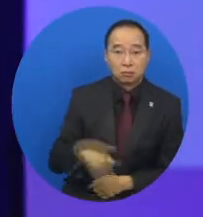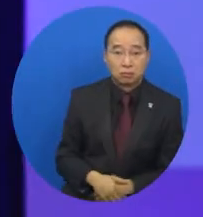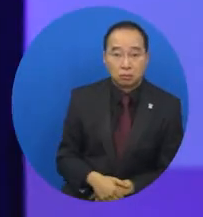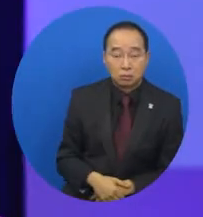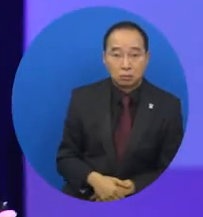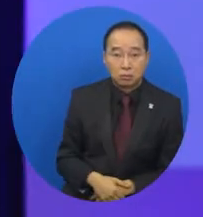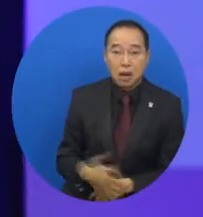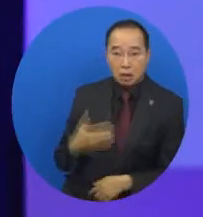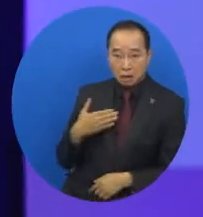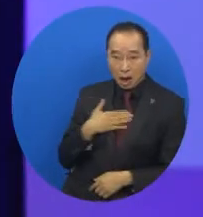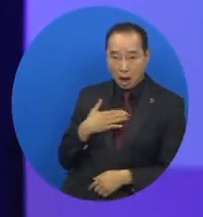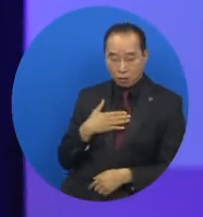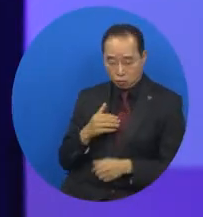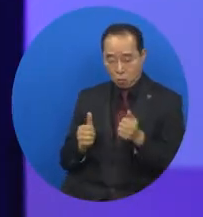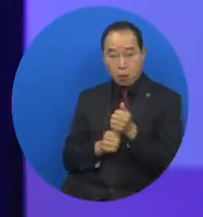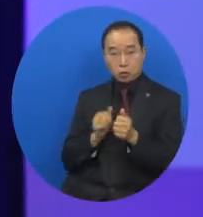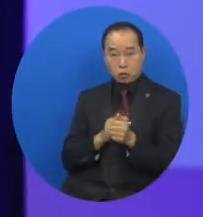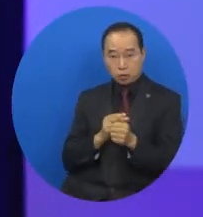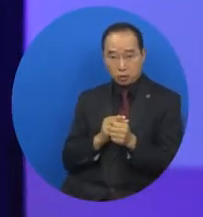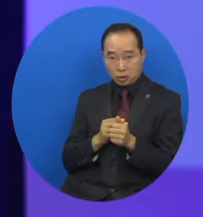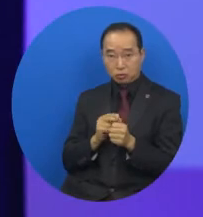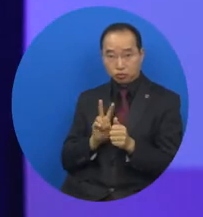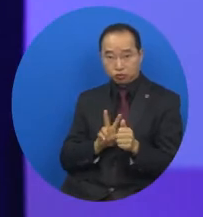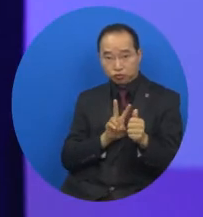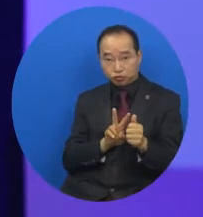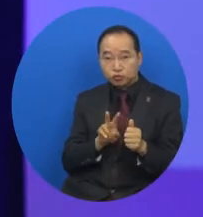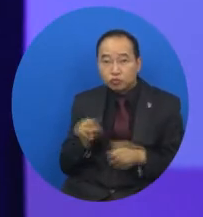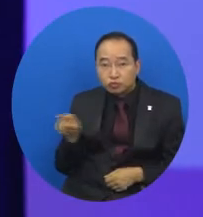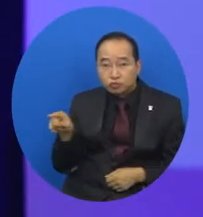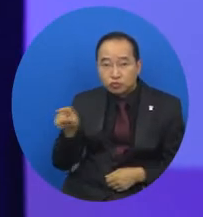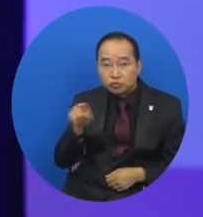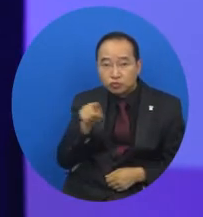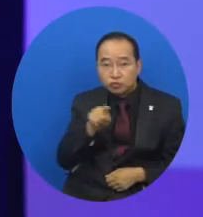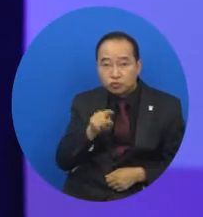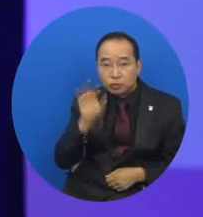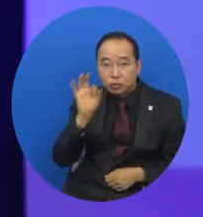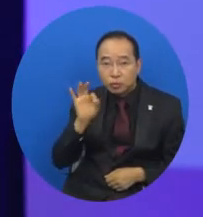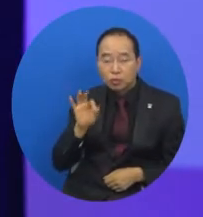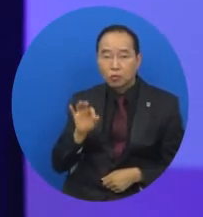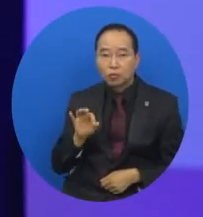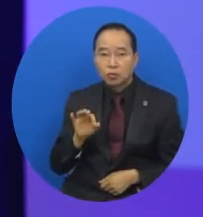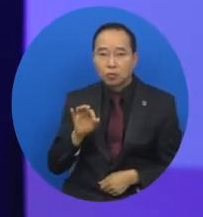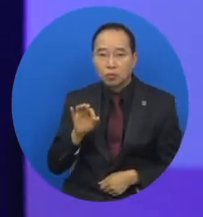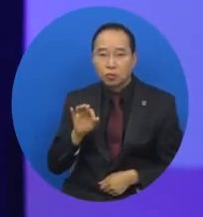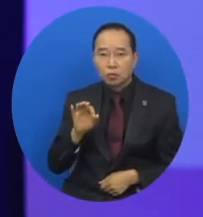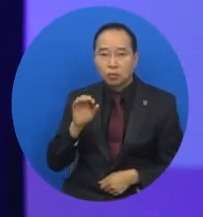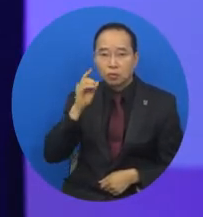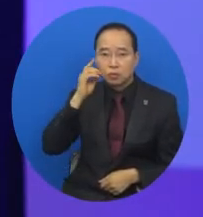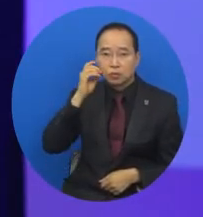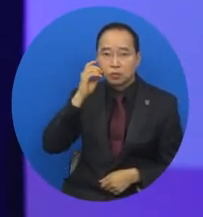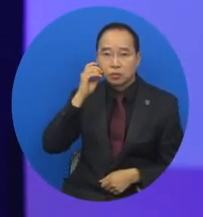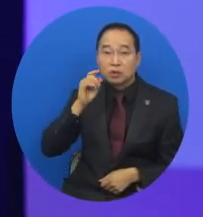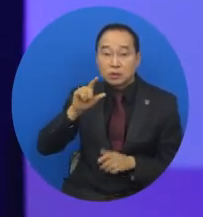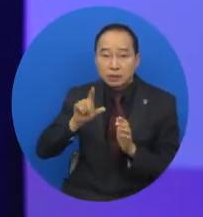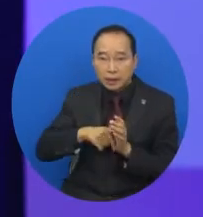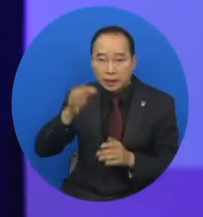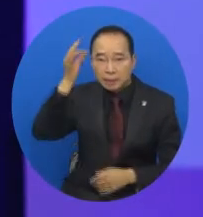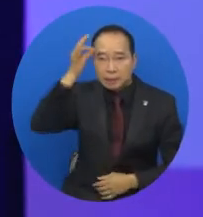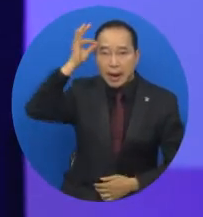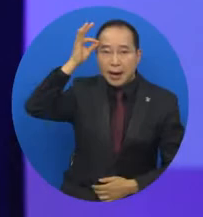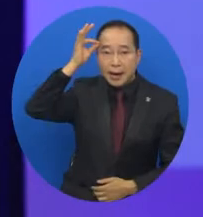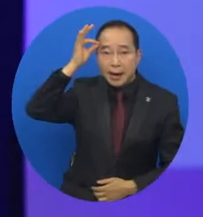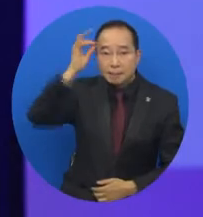저와 보조강사 두 명이서 멍 때리면서 그 현장을 바라보다가 갑자기